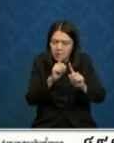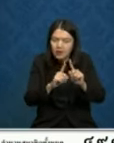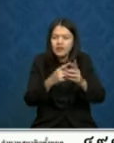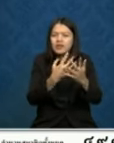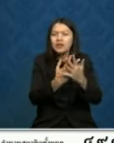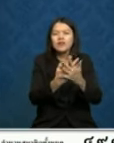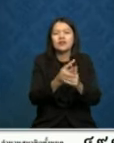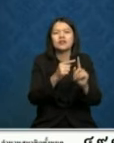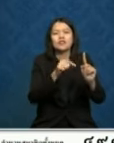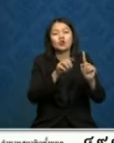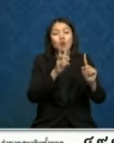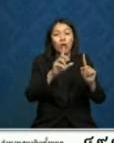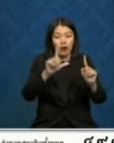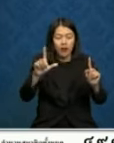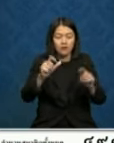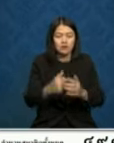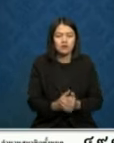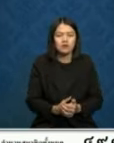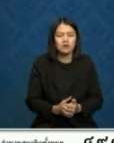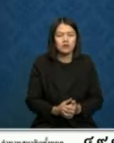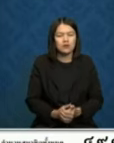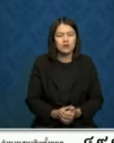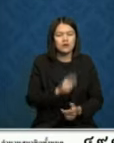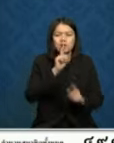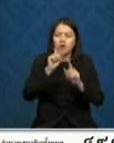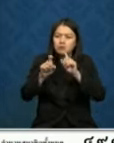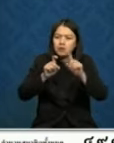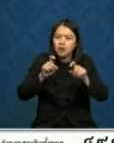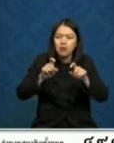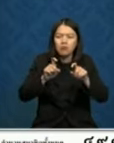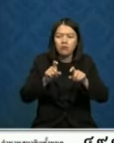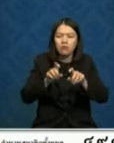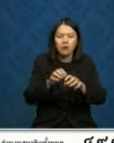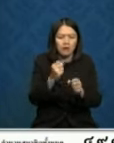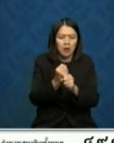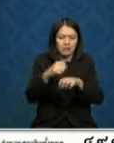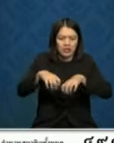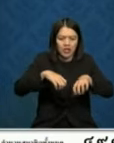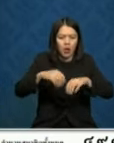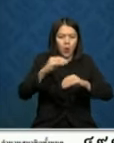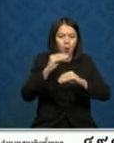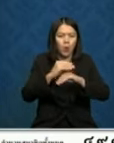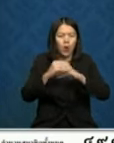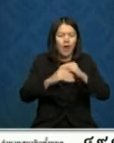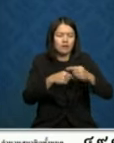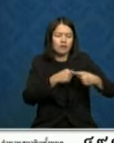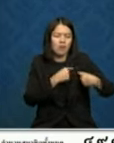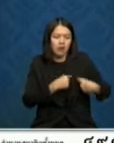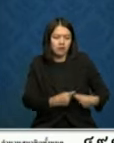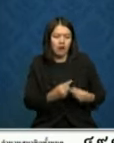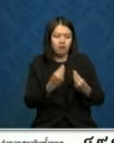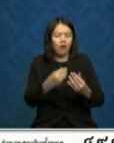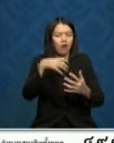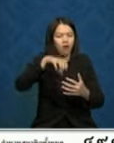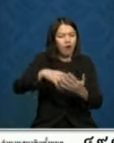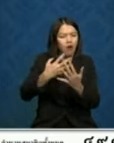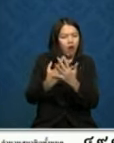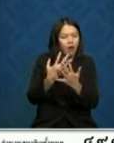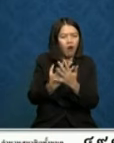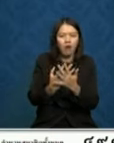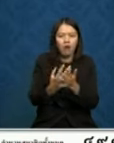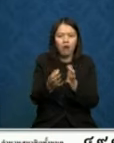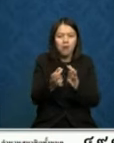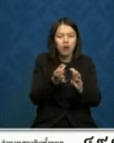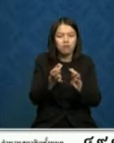มาณ 1.6 ล้านบาทด้วยกันแต่เมื่อดิฉันสอบถามค่ะถึงผลของการดำเนินโครงการกำลังใจนะคะกรมราชทัณฑ์กลับไม่สามารถที่